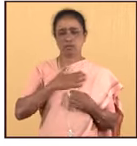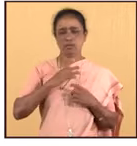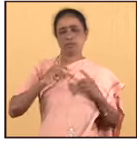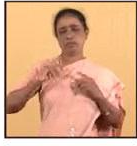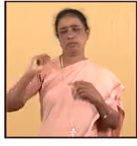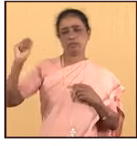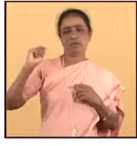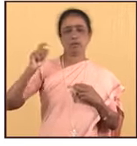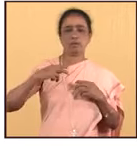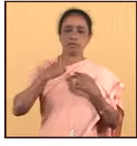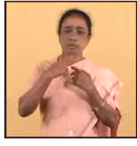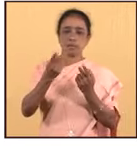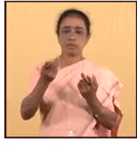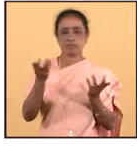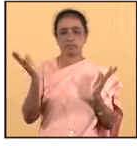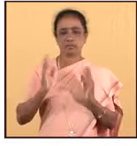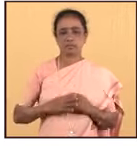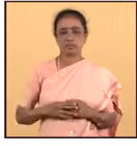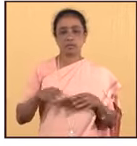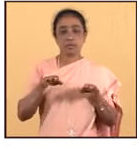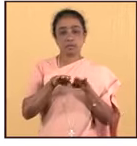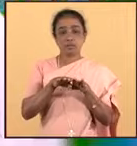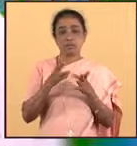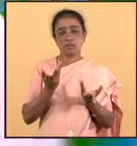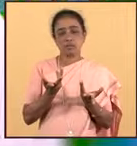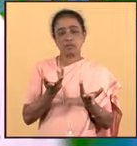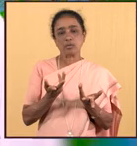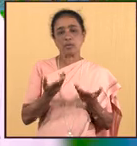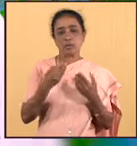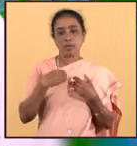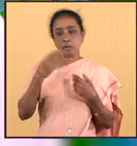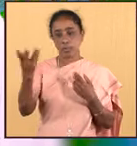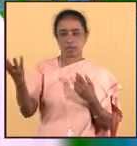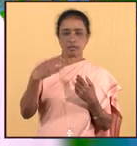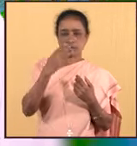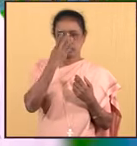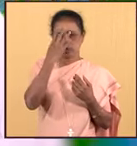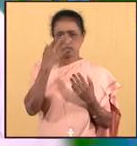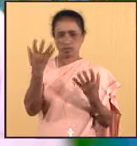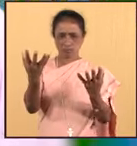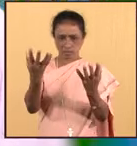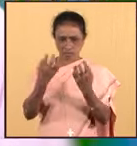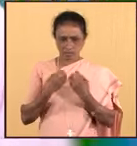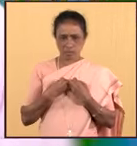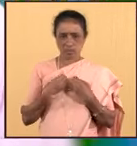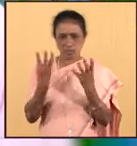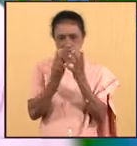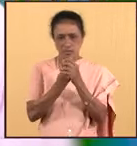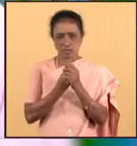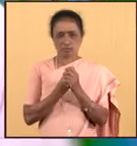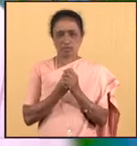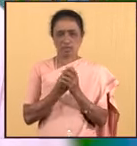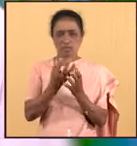கருத்துக்களை சுதந்திரமாக என்ன பரப்ப வேண்டும். இப்ப சகோதரத்துவம்னா என்ன, பிற மதத்தினுடைய மக்கள்கள் எல்லாரும் என்ன